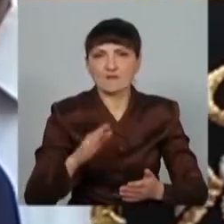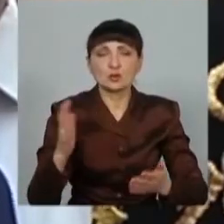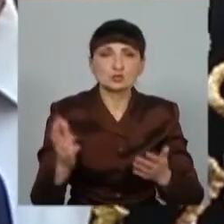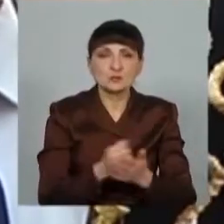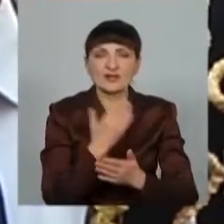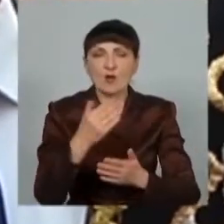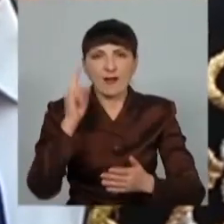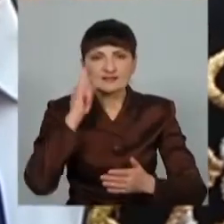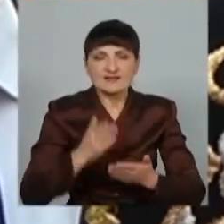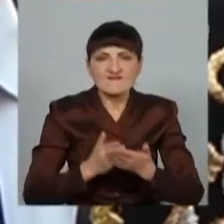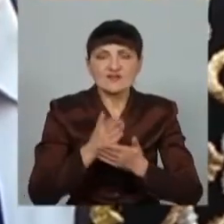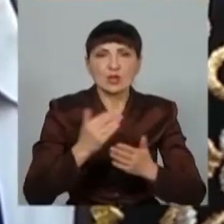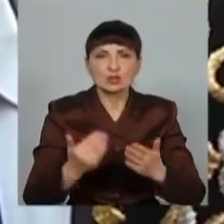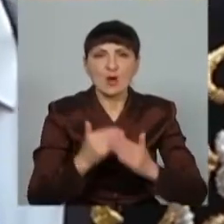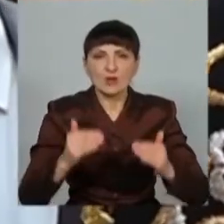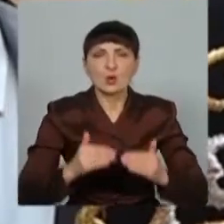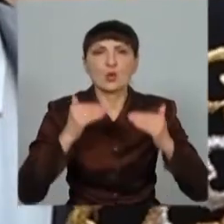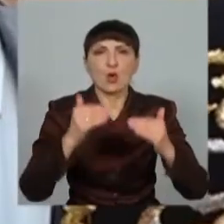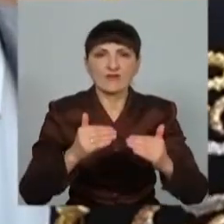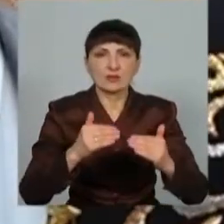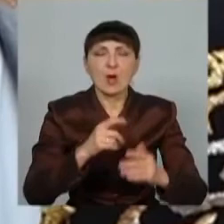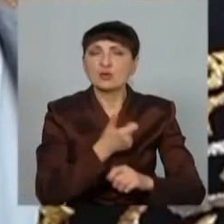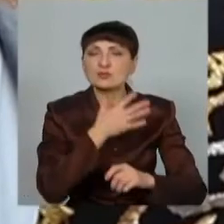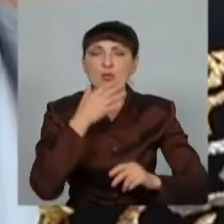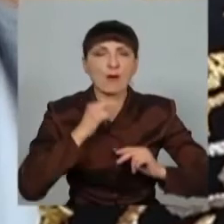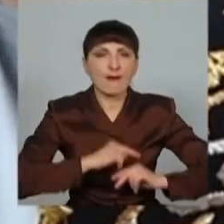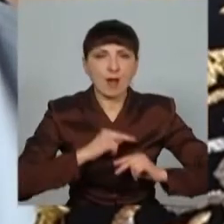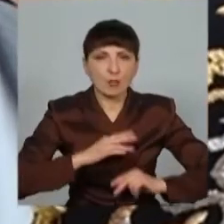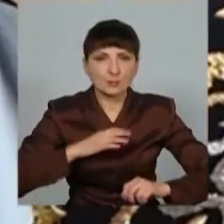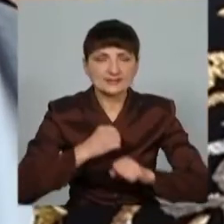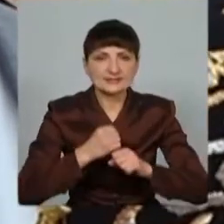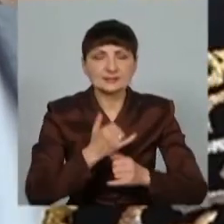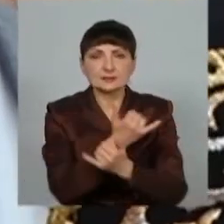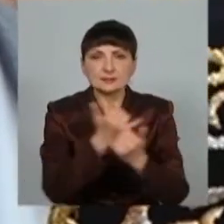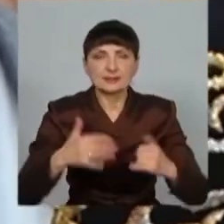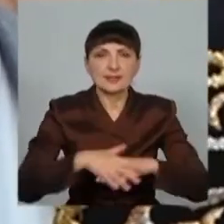вывести вашу страну на новый уровень развития проделал очень много работы по блага народа и страны